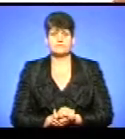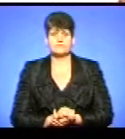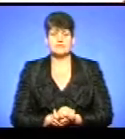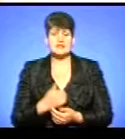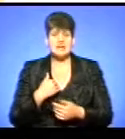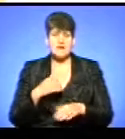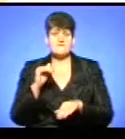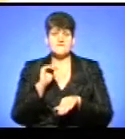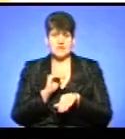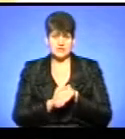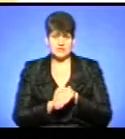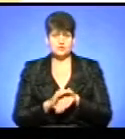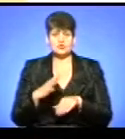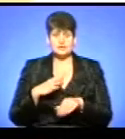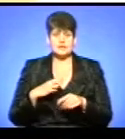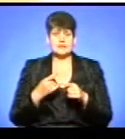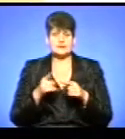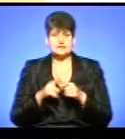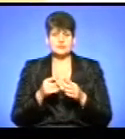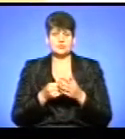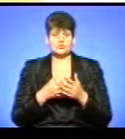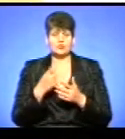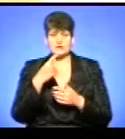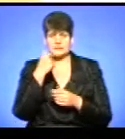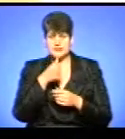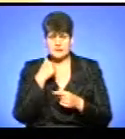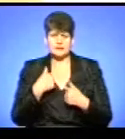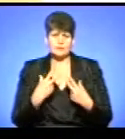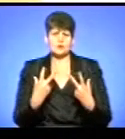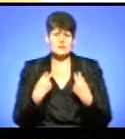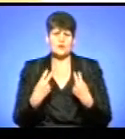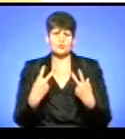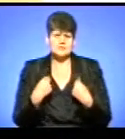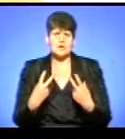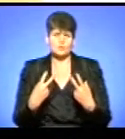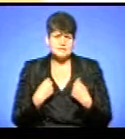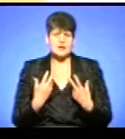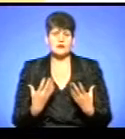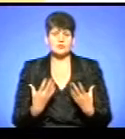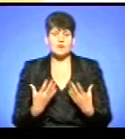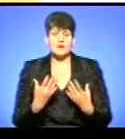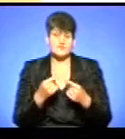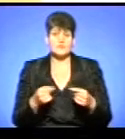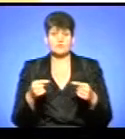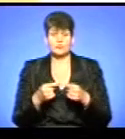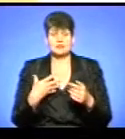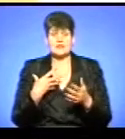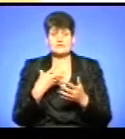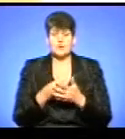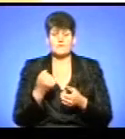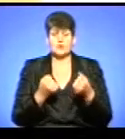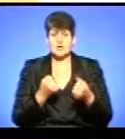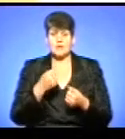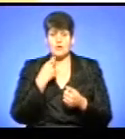Я фактично чекаю вже на цей тариф рік часу, і нам постійно його обіцяють, обіцяють, обіцяють. Відповідно, я своїм водіям говорю,